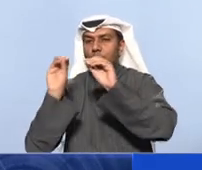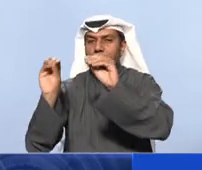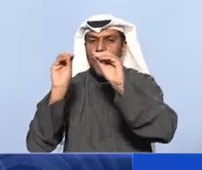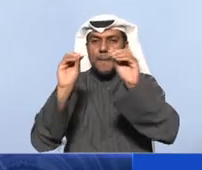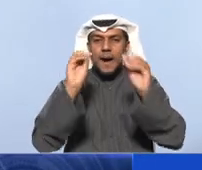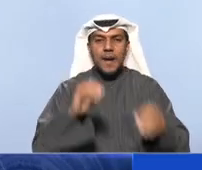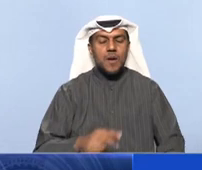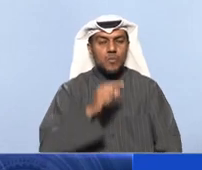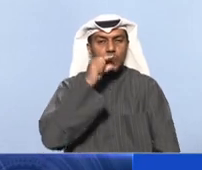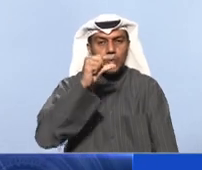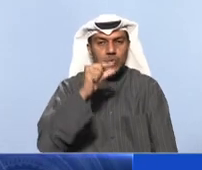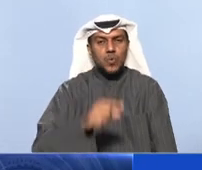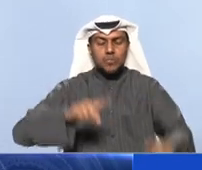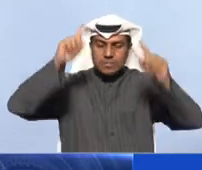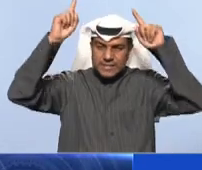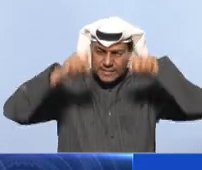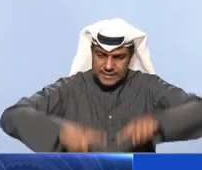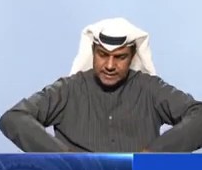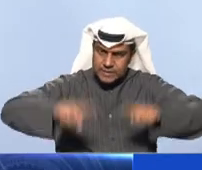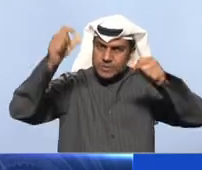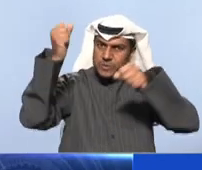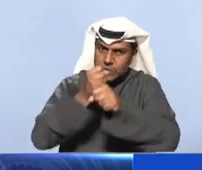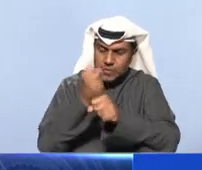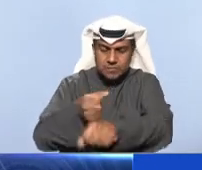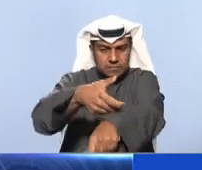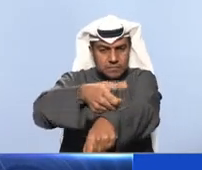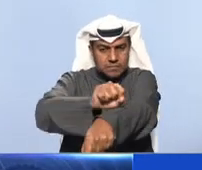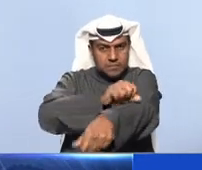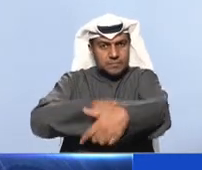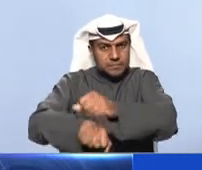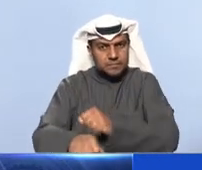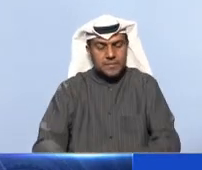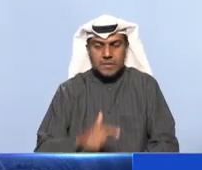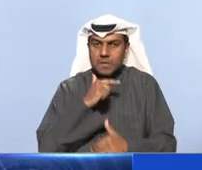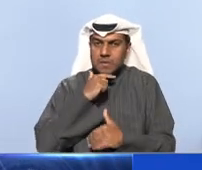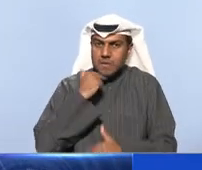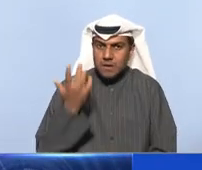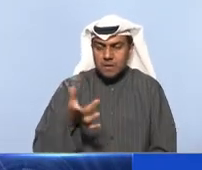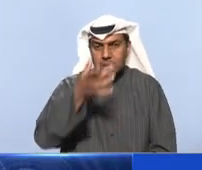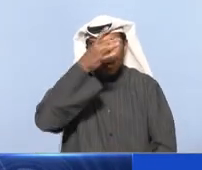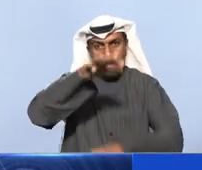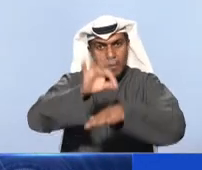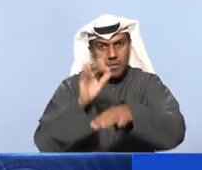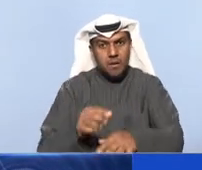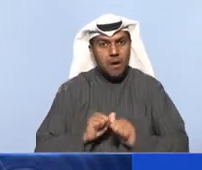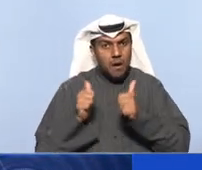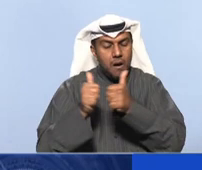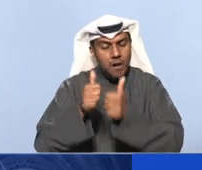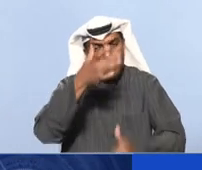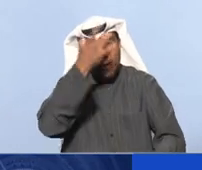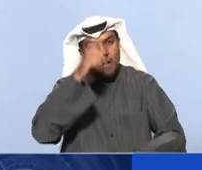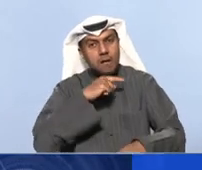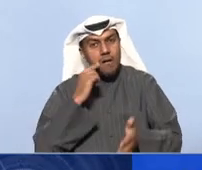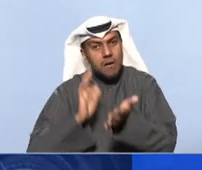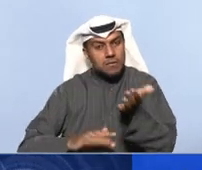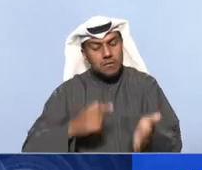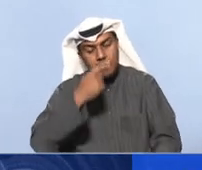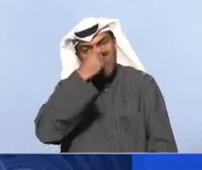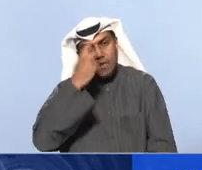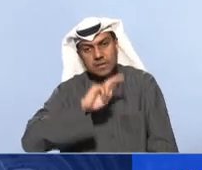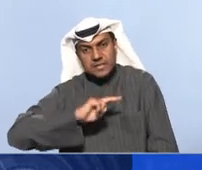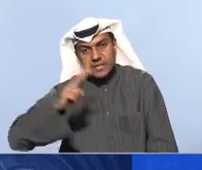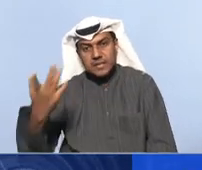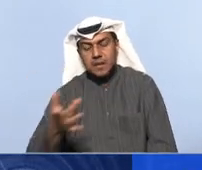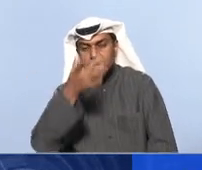والذين يواصلون الليل بالنهار ويعرضون حياتهم وحياة أسرهم كذلك لخطر